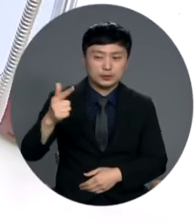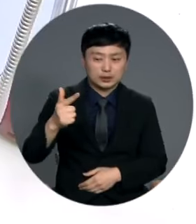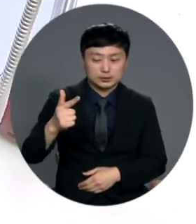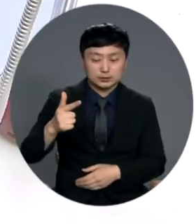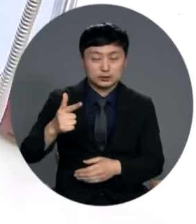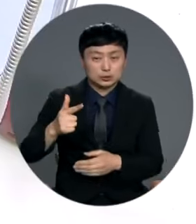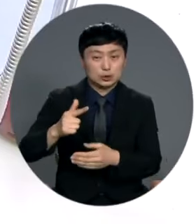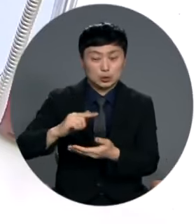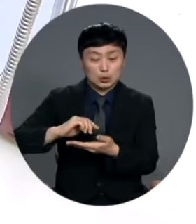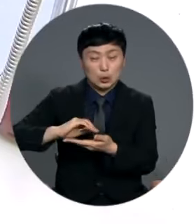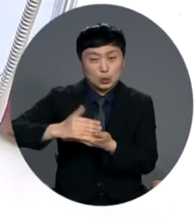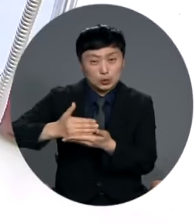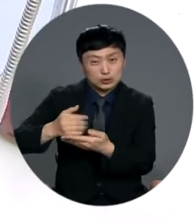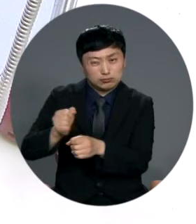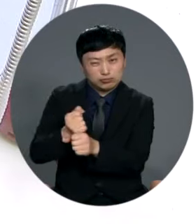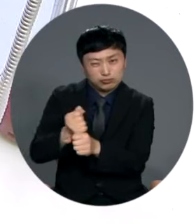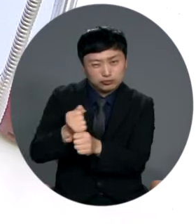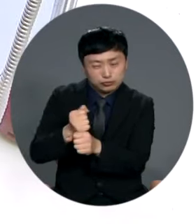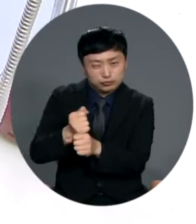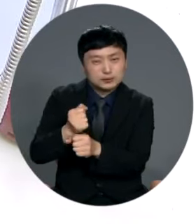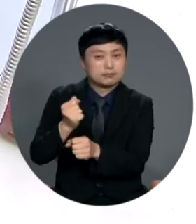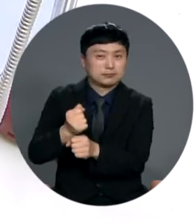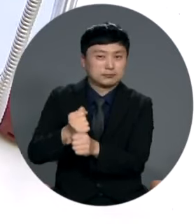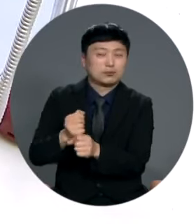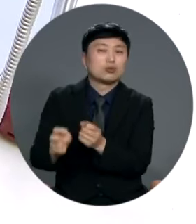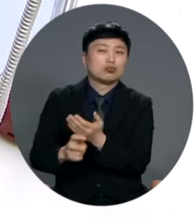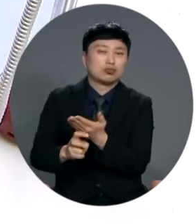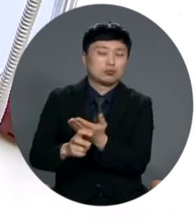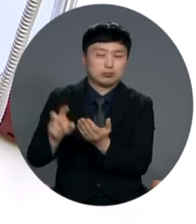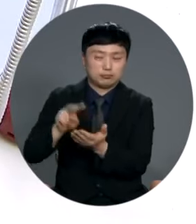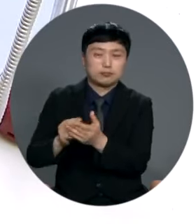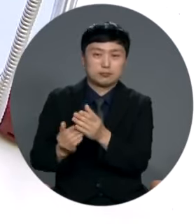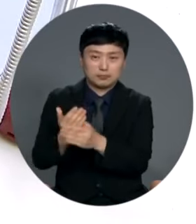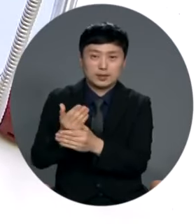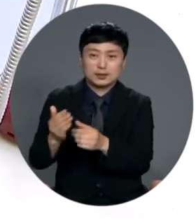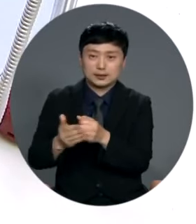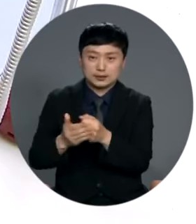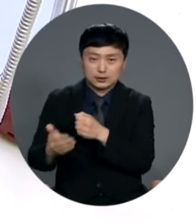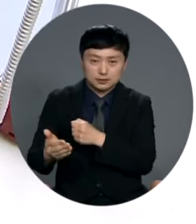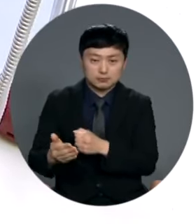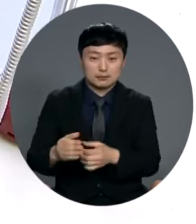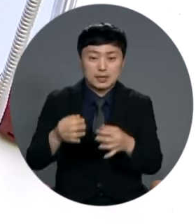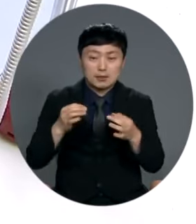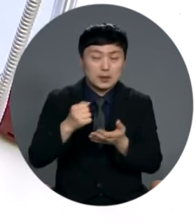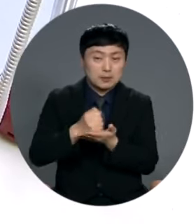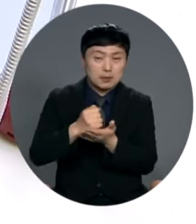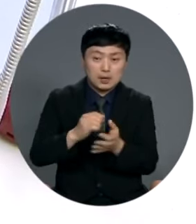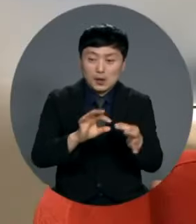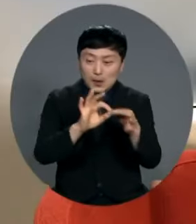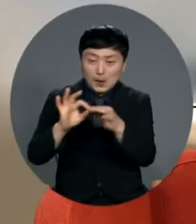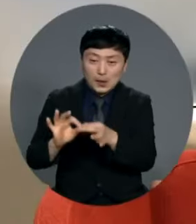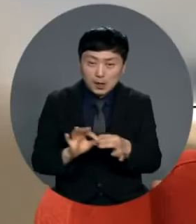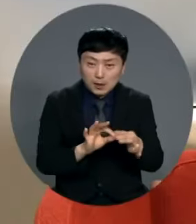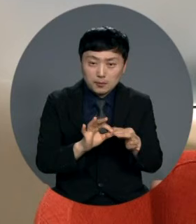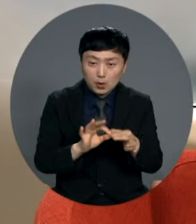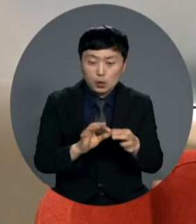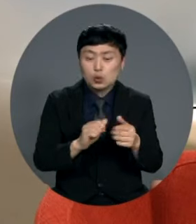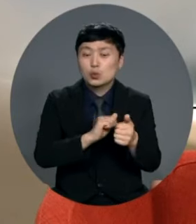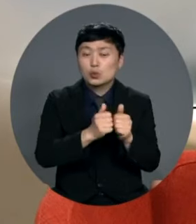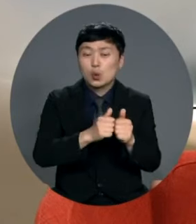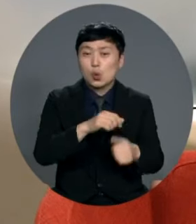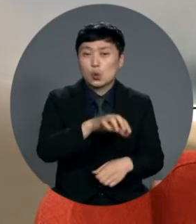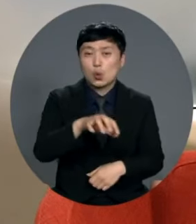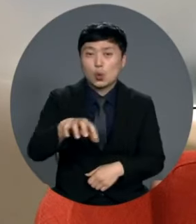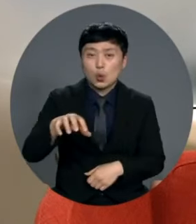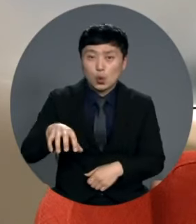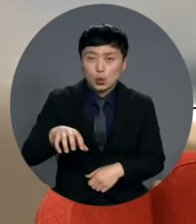16건을 임의로 개설한 것으로 드러났습니다 은행 예금 연계 정권 계좌는 고객이 증권사 지점 대신